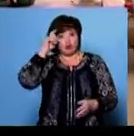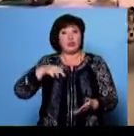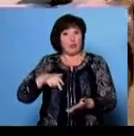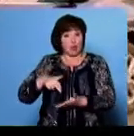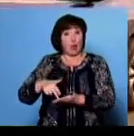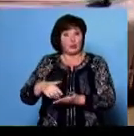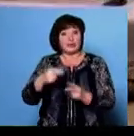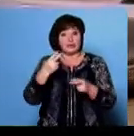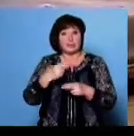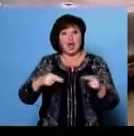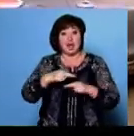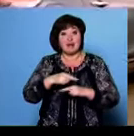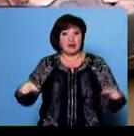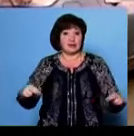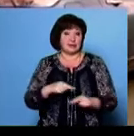рельсы.